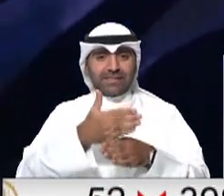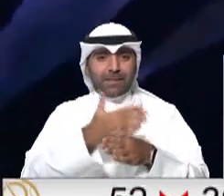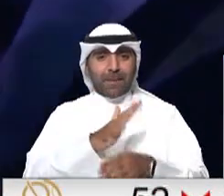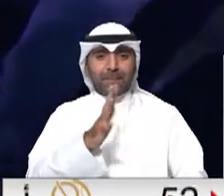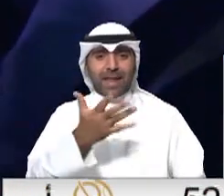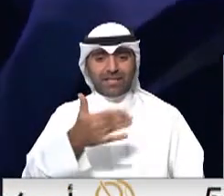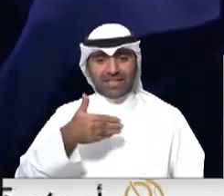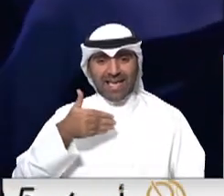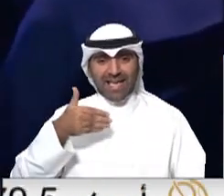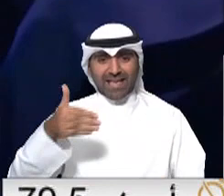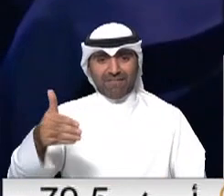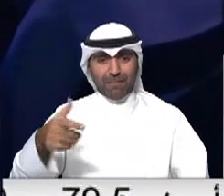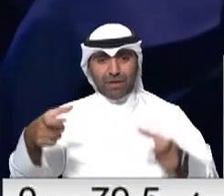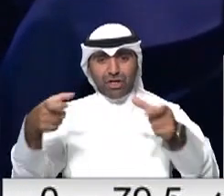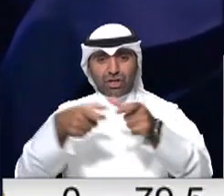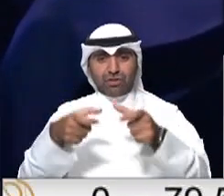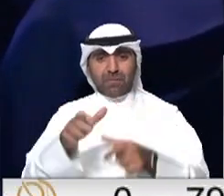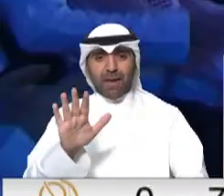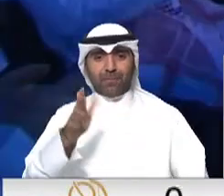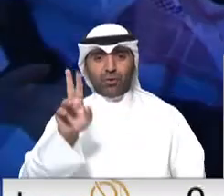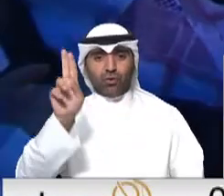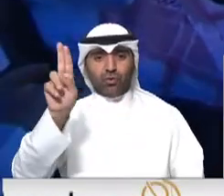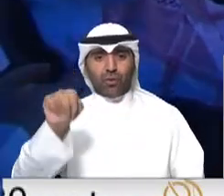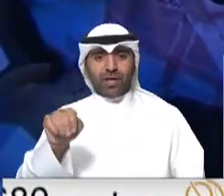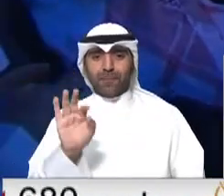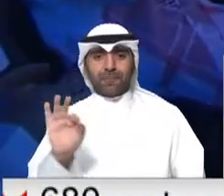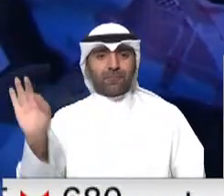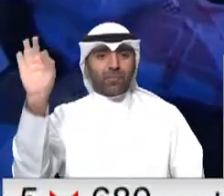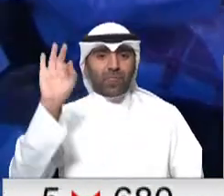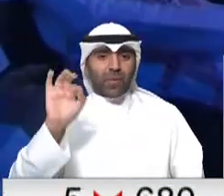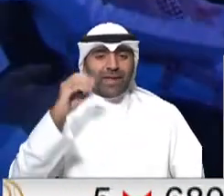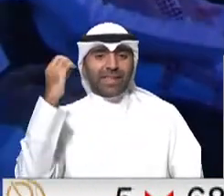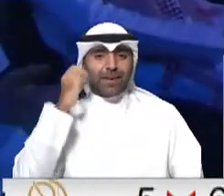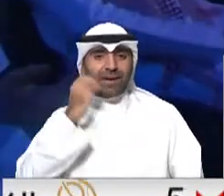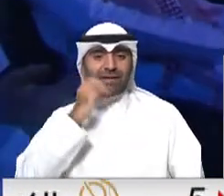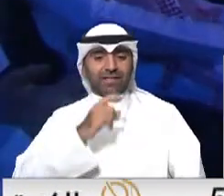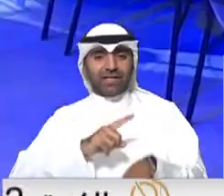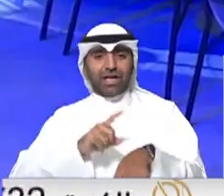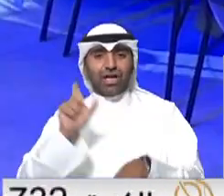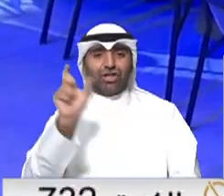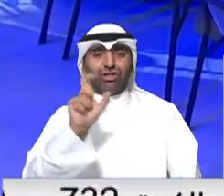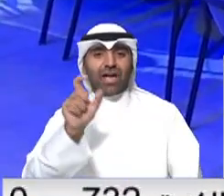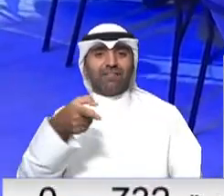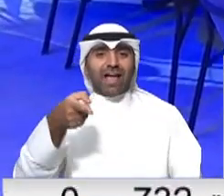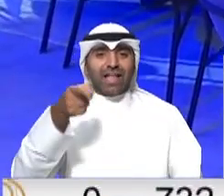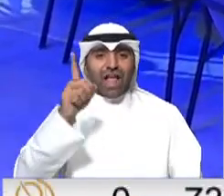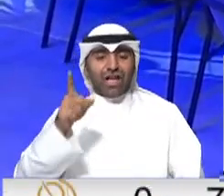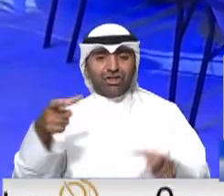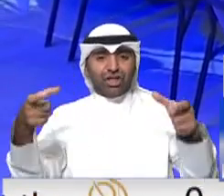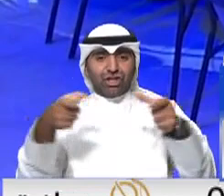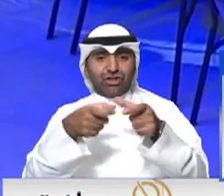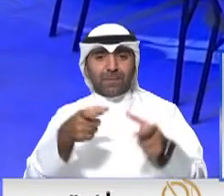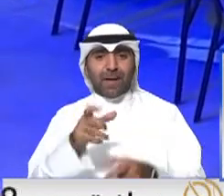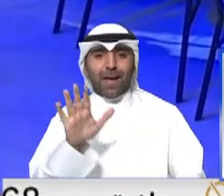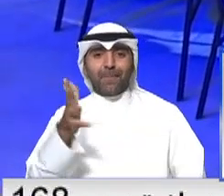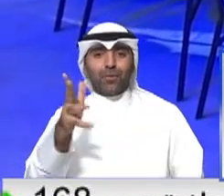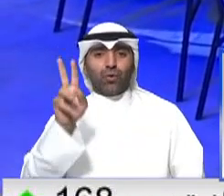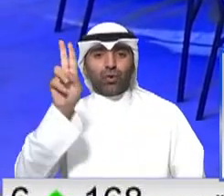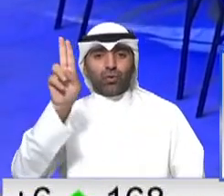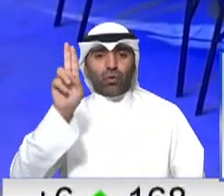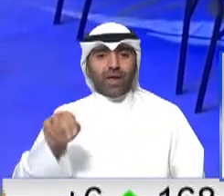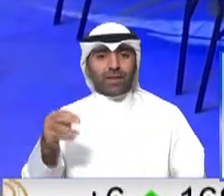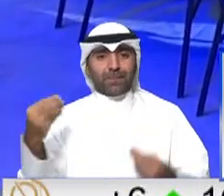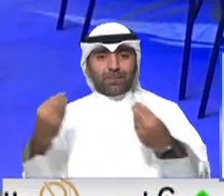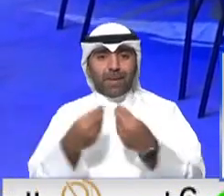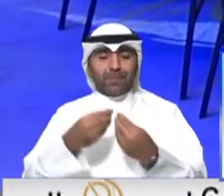عقده في دولة الإمارات العربية المتحدة بشهر نوفمبر المقبل. لا شك أن الكلايمت ويك هو